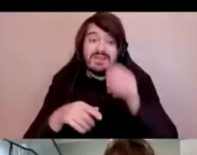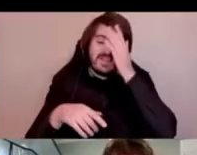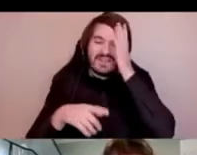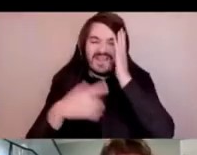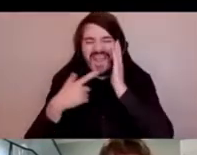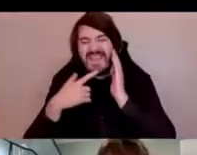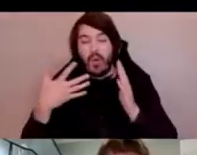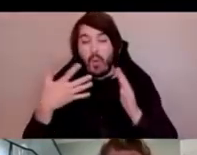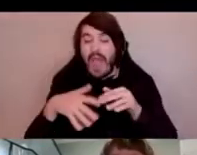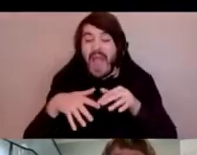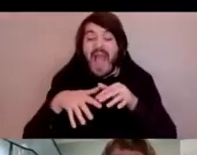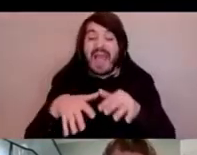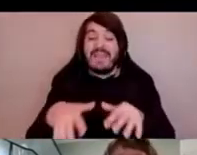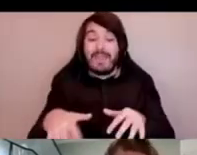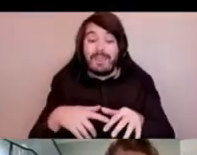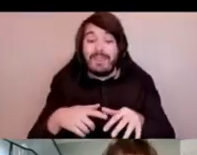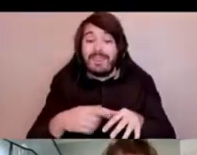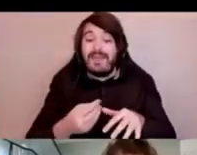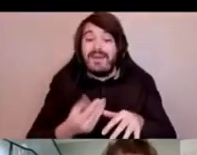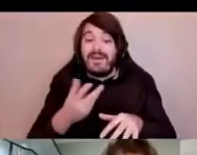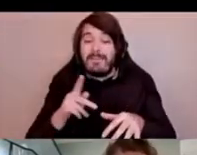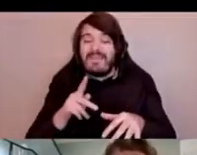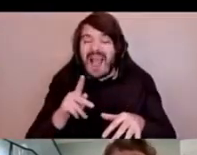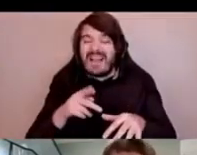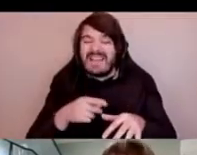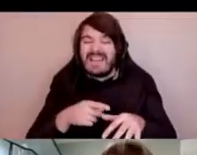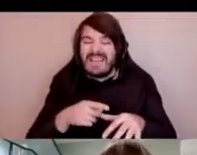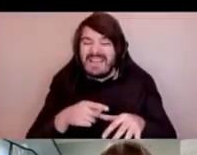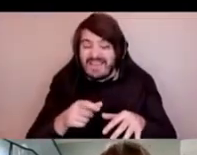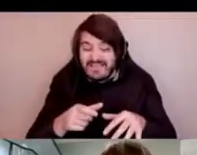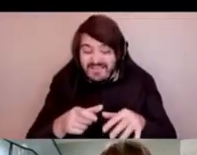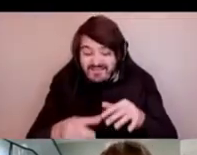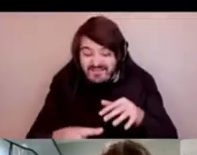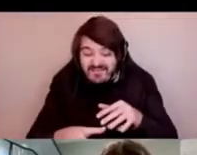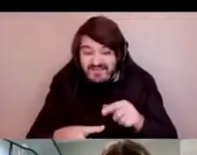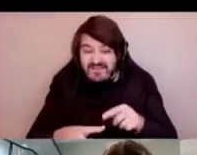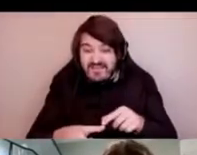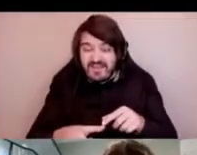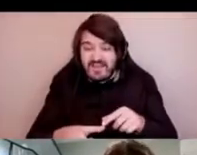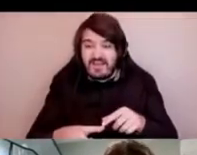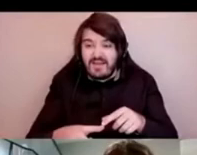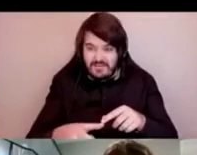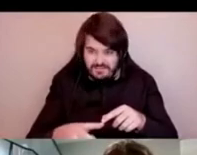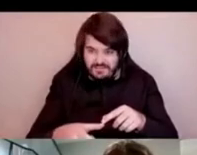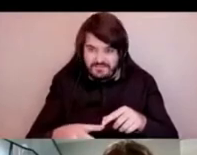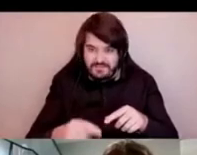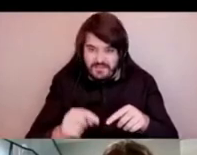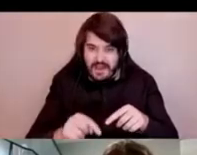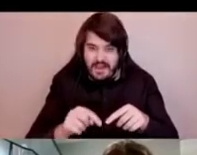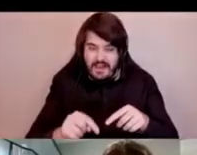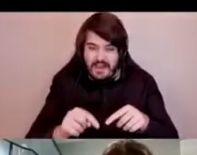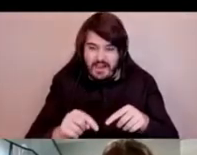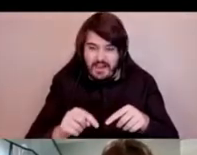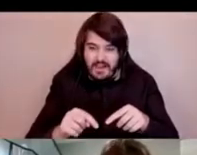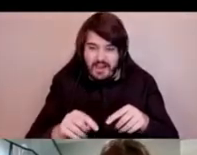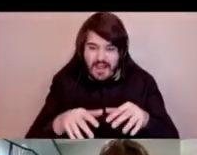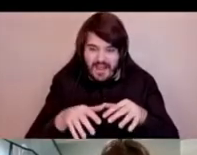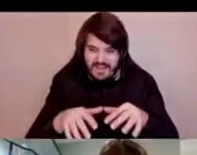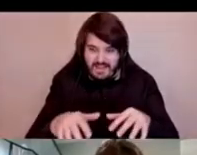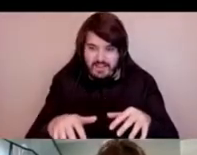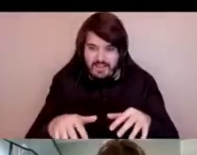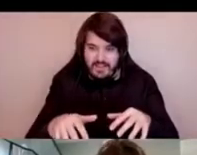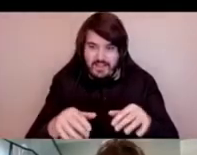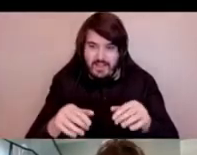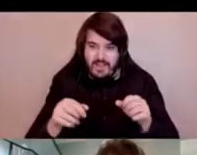du pissenlit, pas loin, tu sais, donc c'est une racine pivotante qui va aller